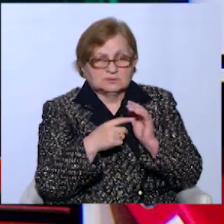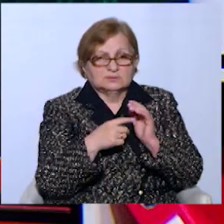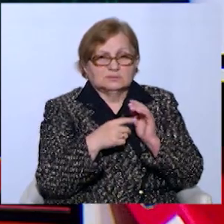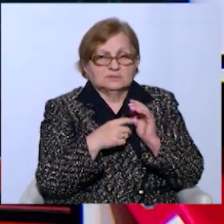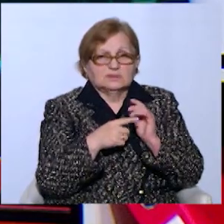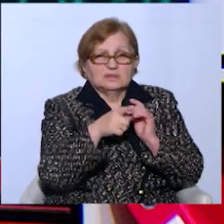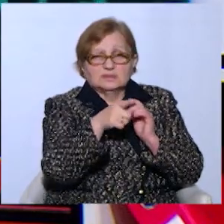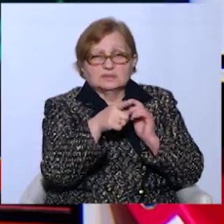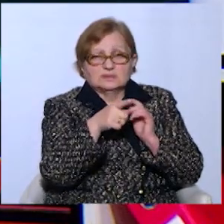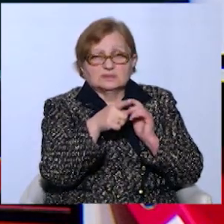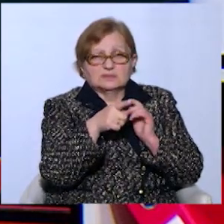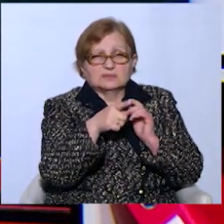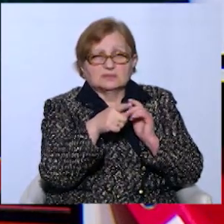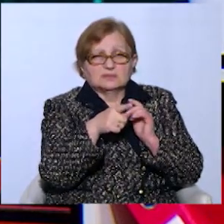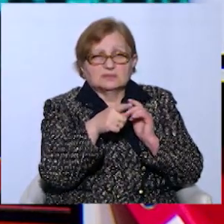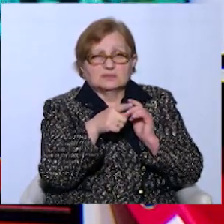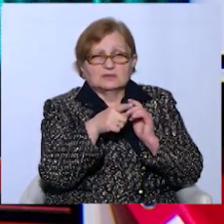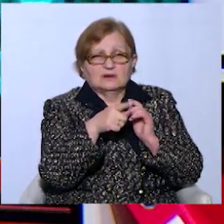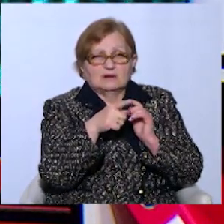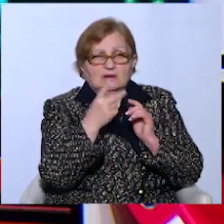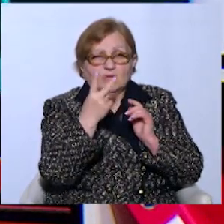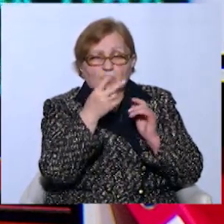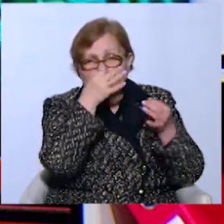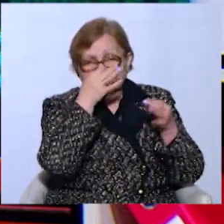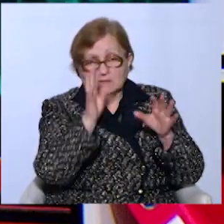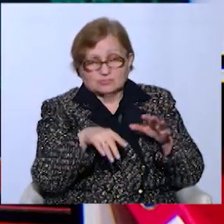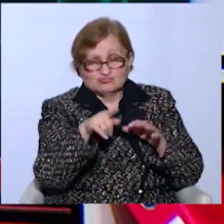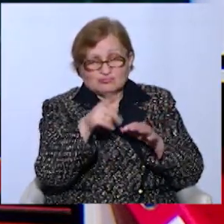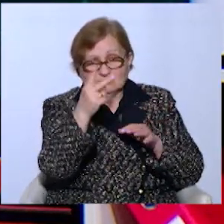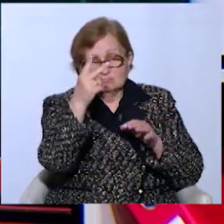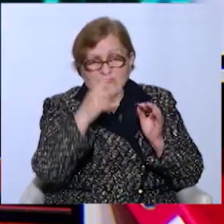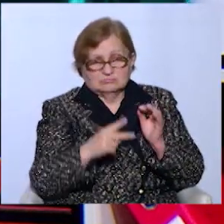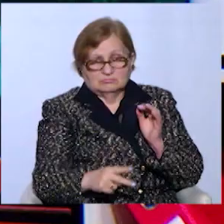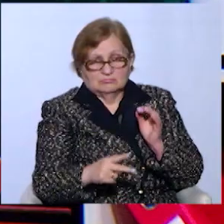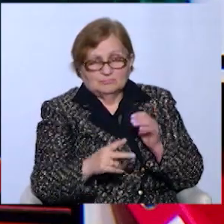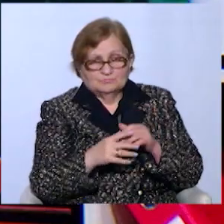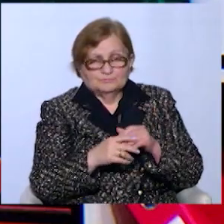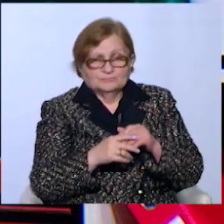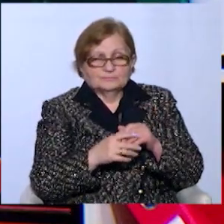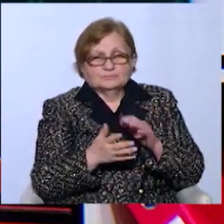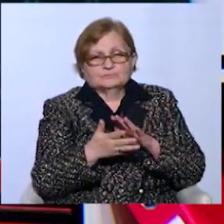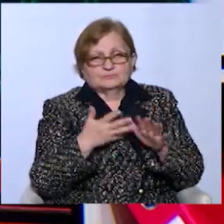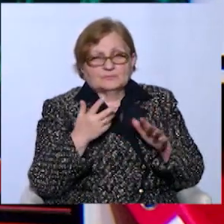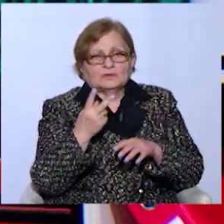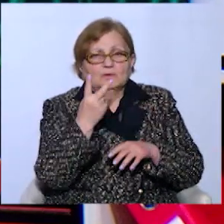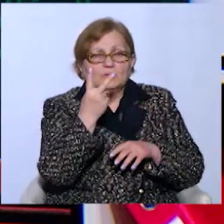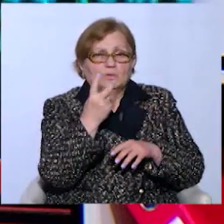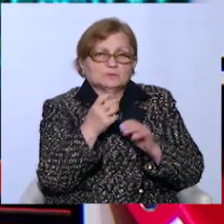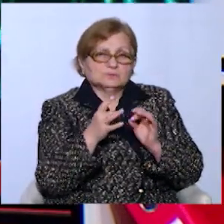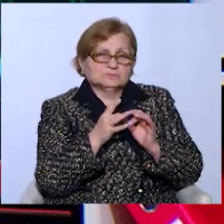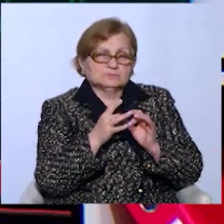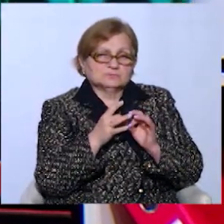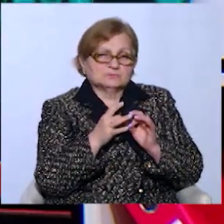1 ათეული. აი აქ დამავიწყდა რომ 2 ასეული დამჩა და ეს 2